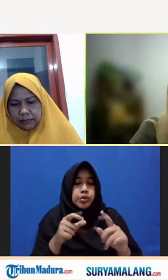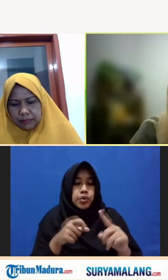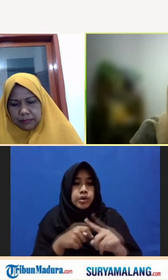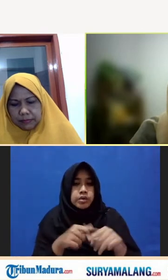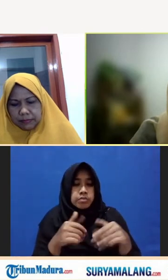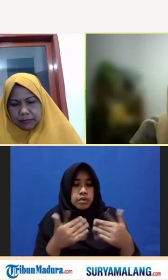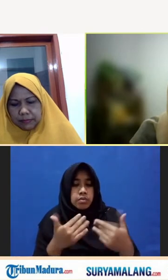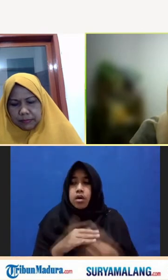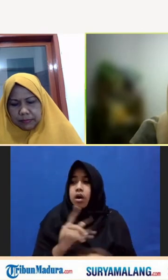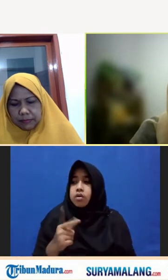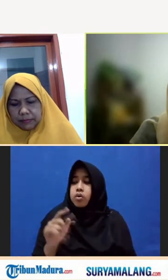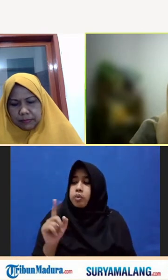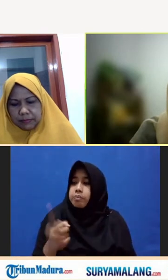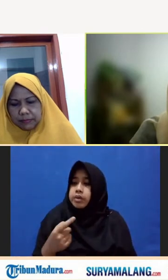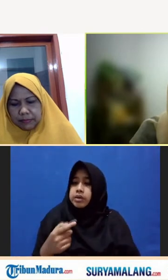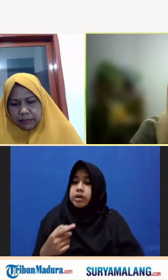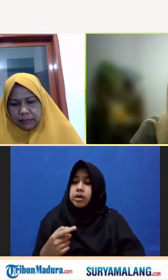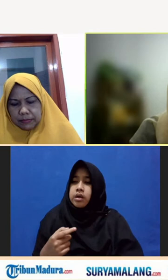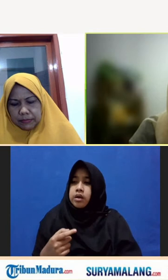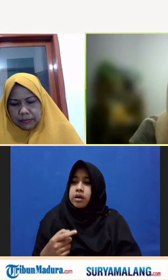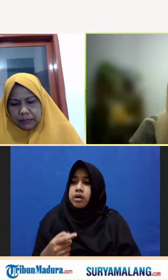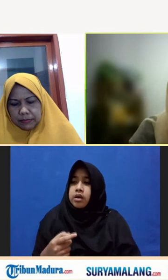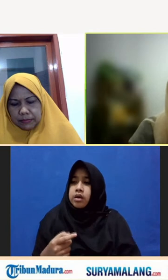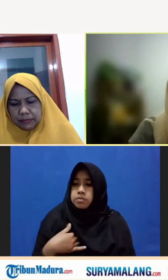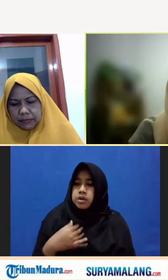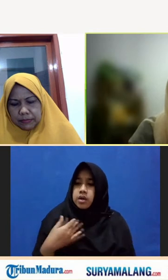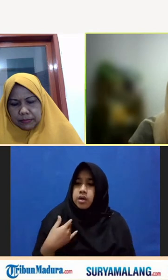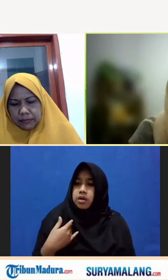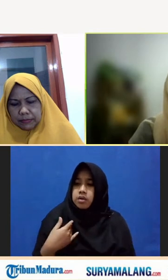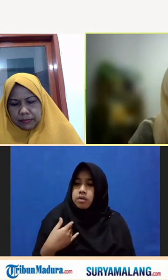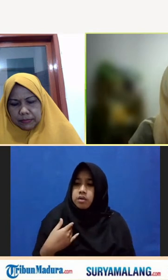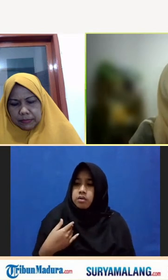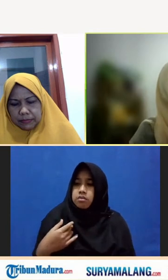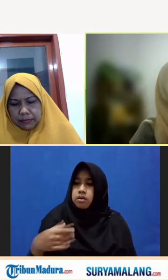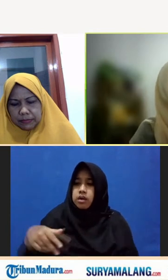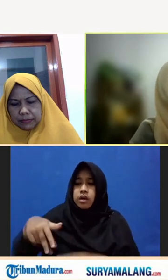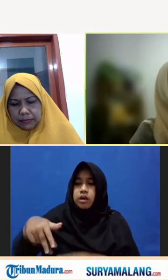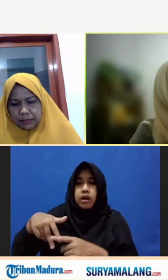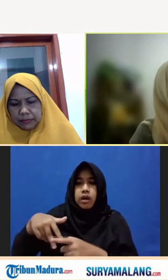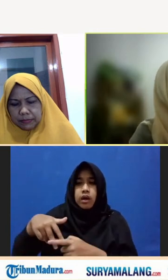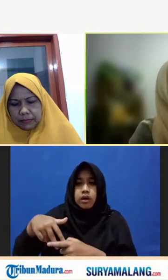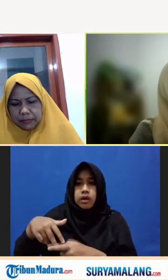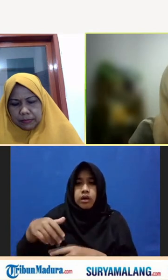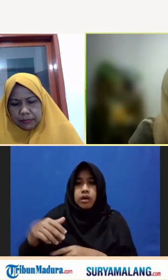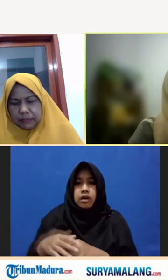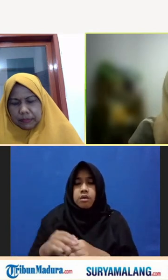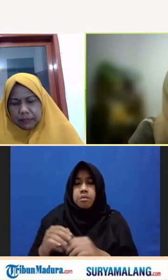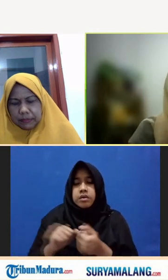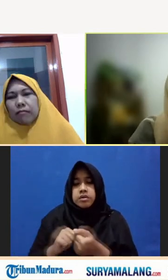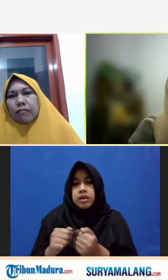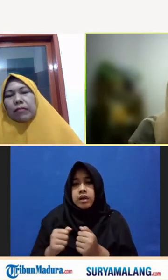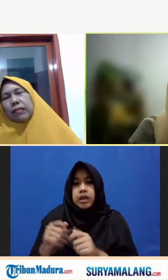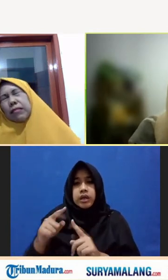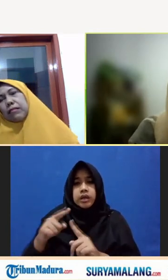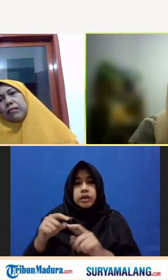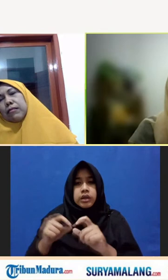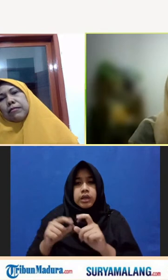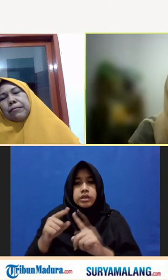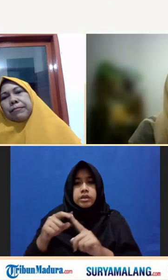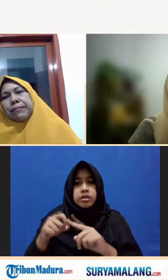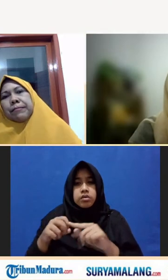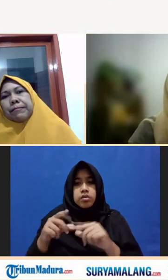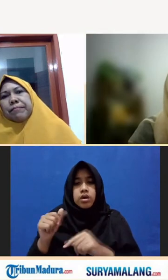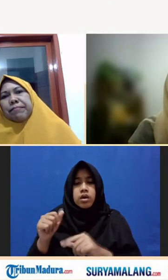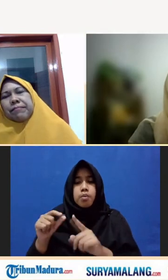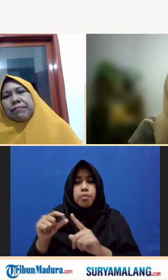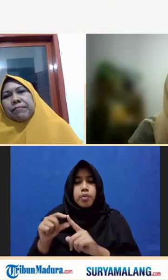pernah lihat, oh kayaknya anak aku taktilnya masih bermasalah atau vestibularnya masih bermasalah, proprioreseptifnya masih